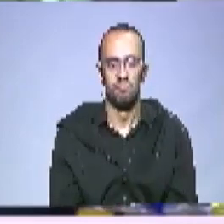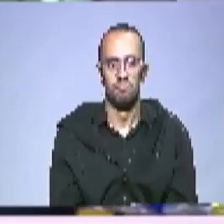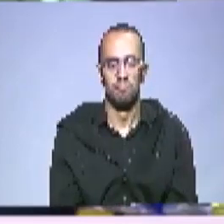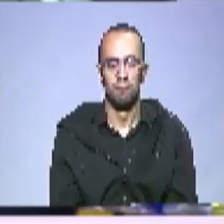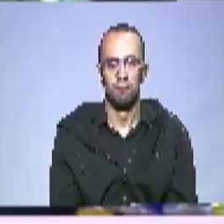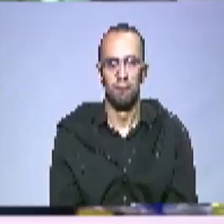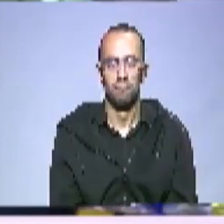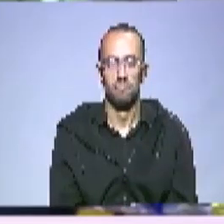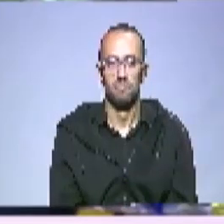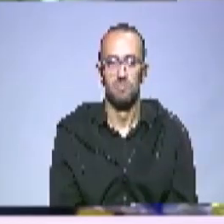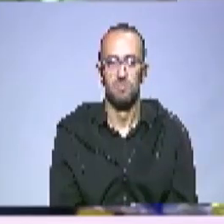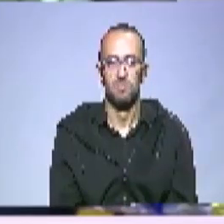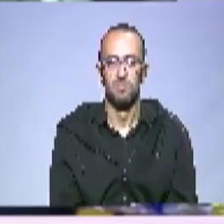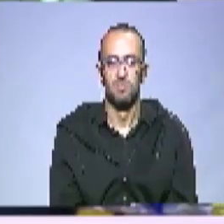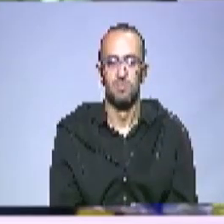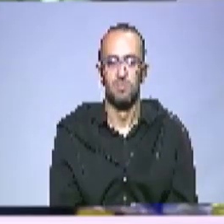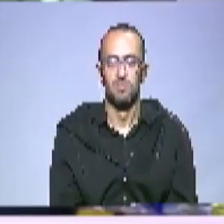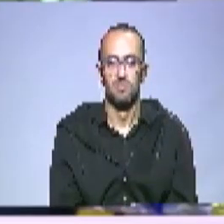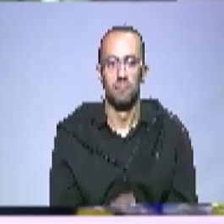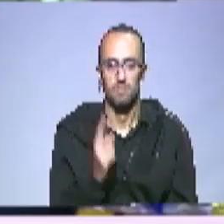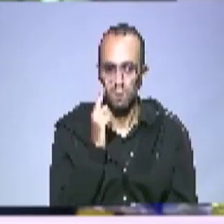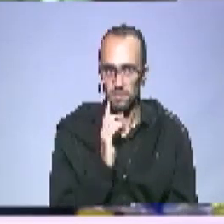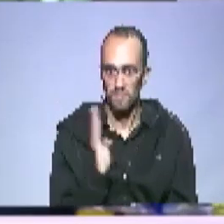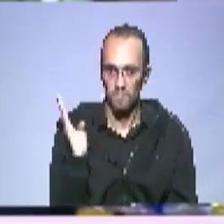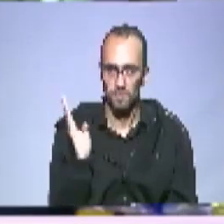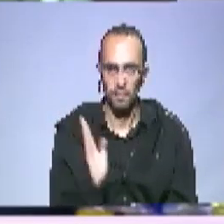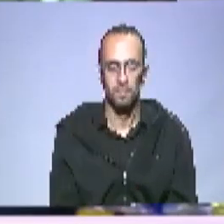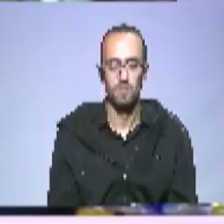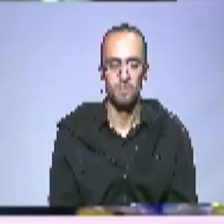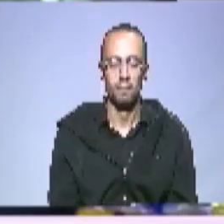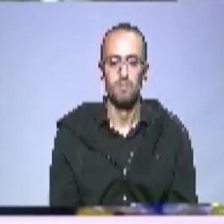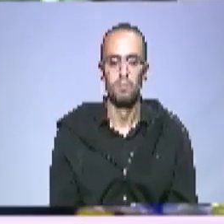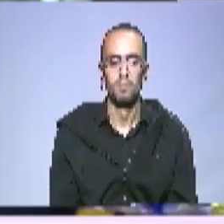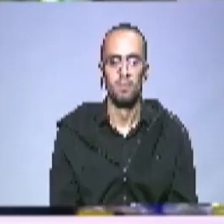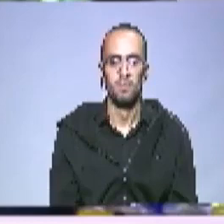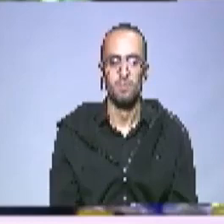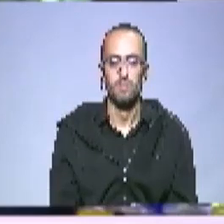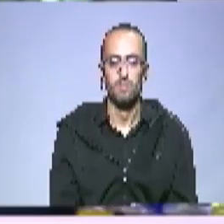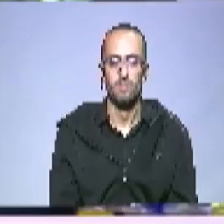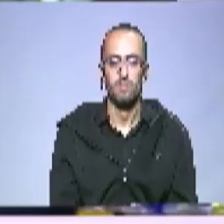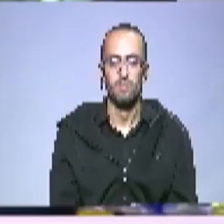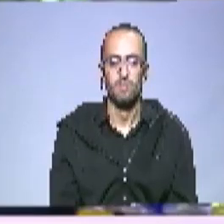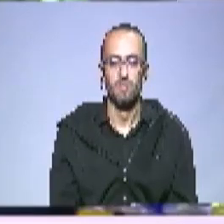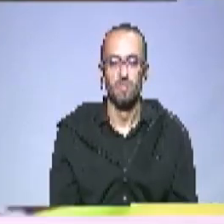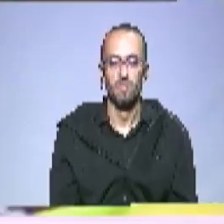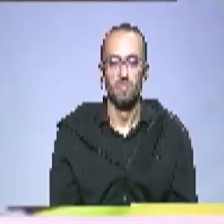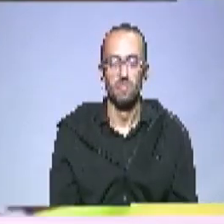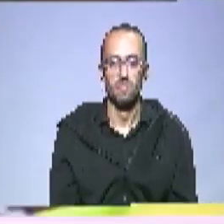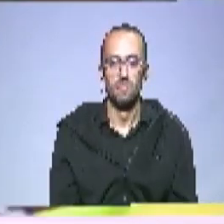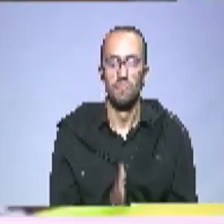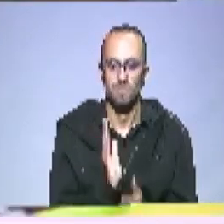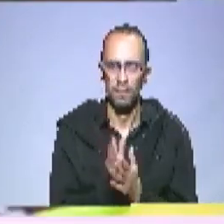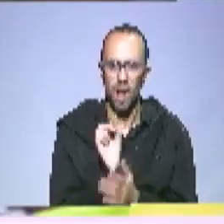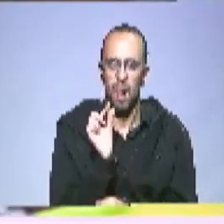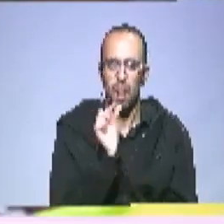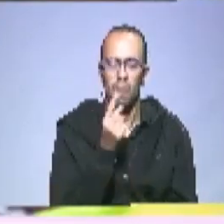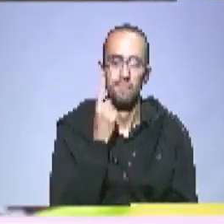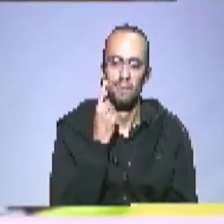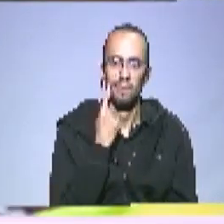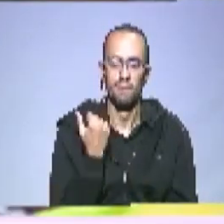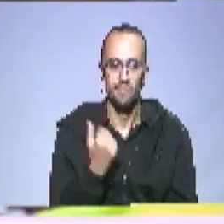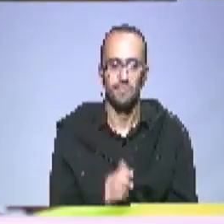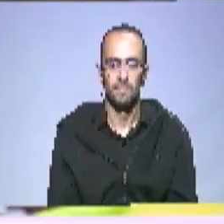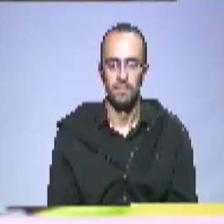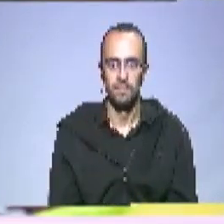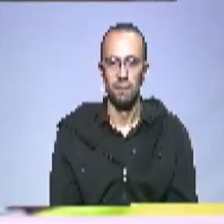اهو اهو كله ما بنفس الطريقة يعني. كويس بنحاول نقطعه بس صغير كده عشان يبقى